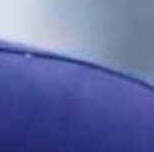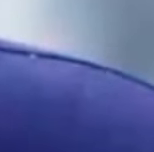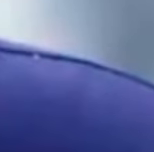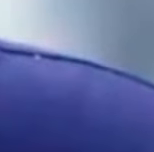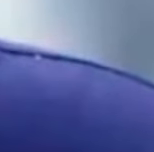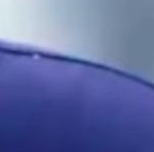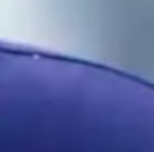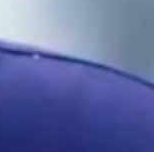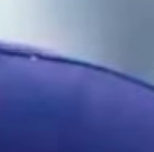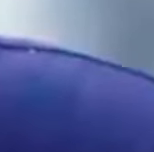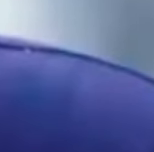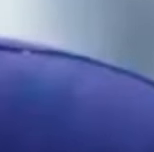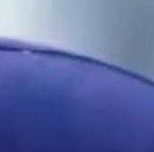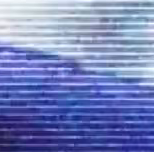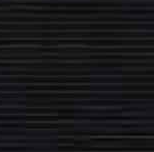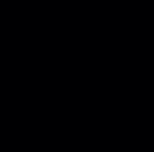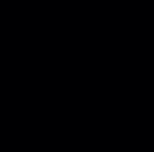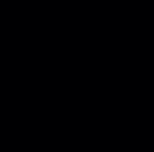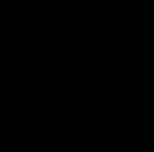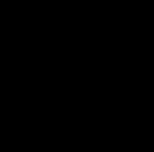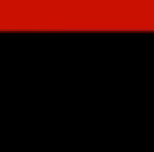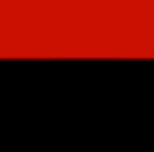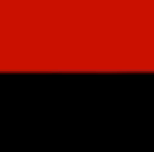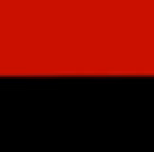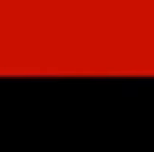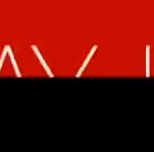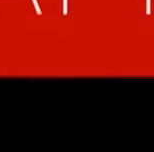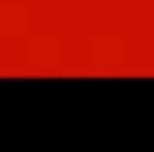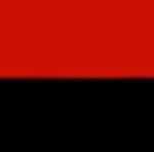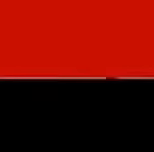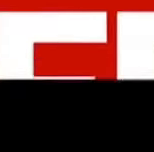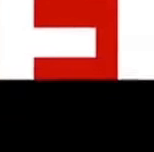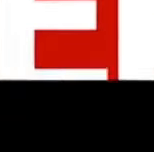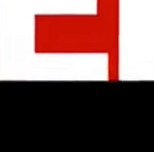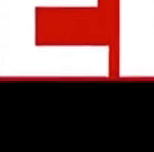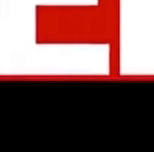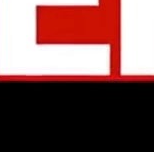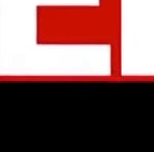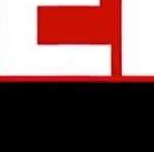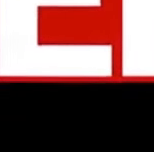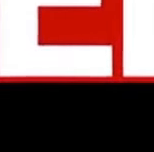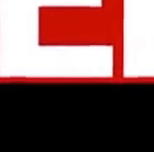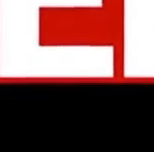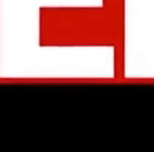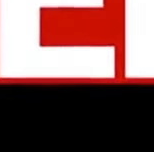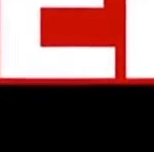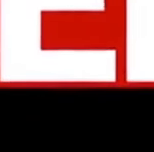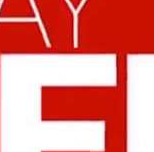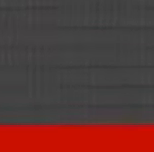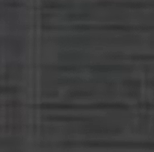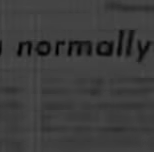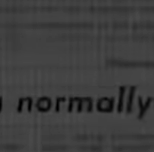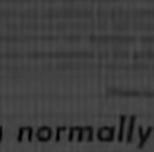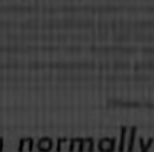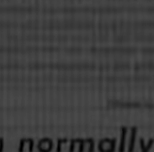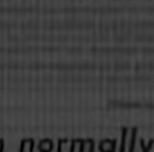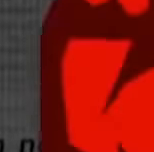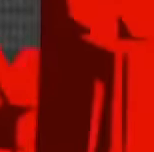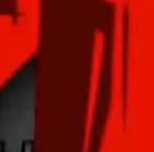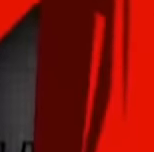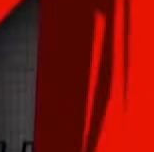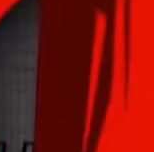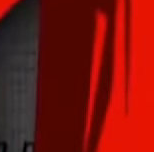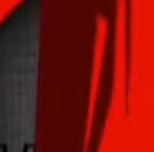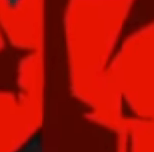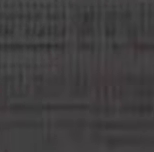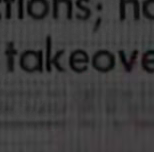malakas ang suporta sa kanya ng militar. Ang sunod na tanong, paano siya mananatili sa kapangyarihan? Ginamit niya ang isyo ng